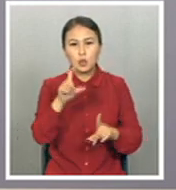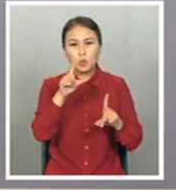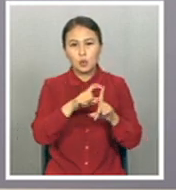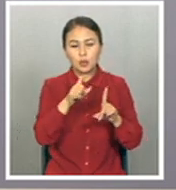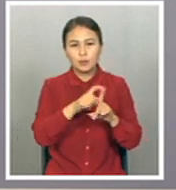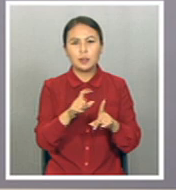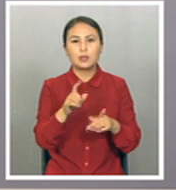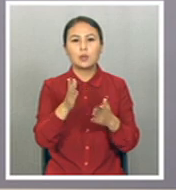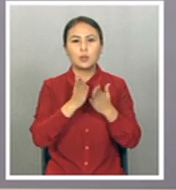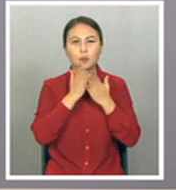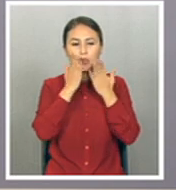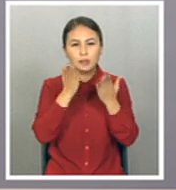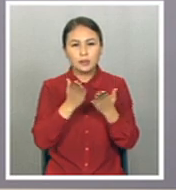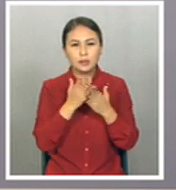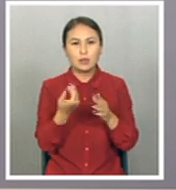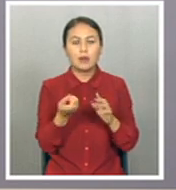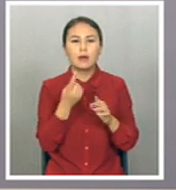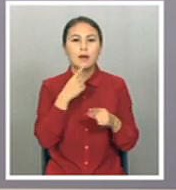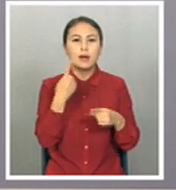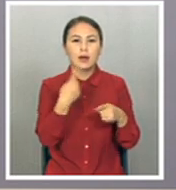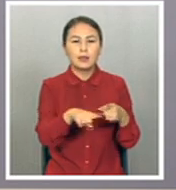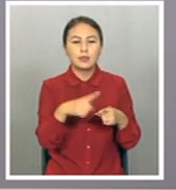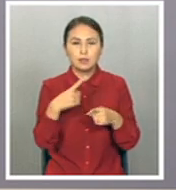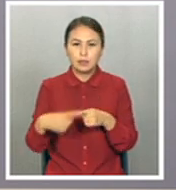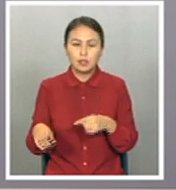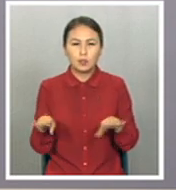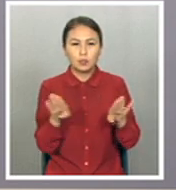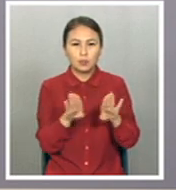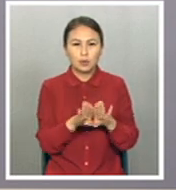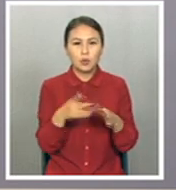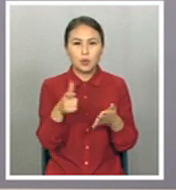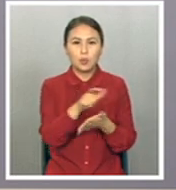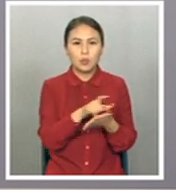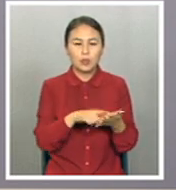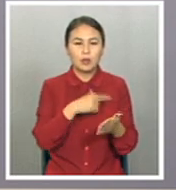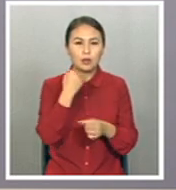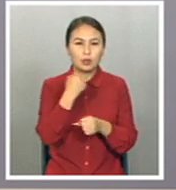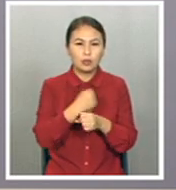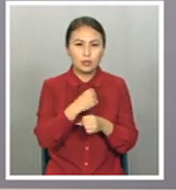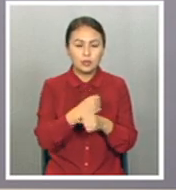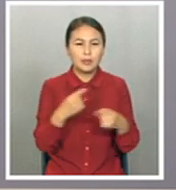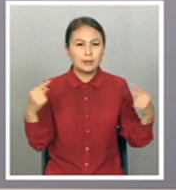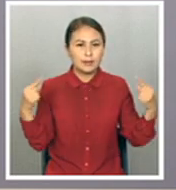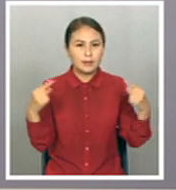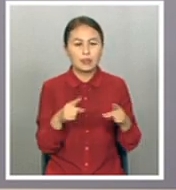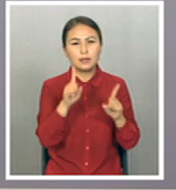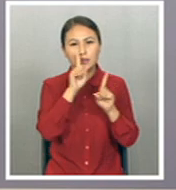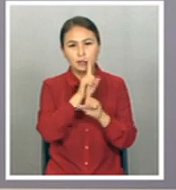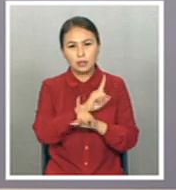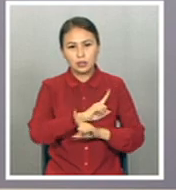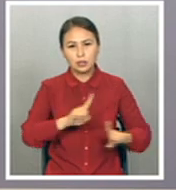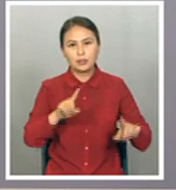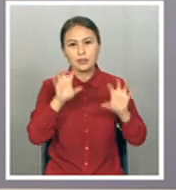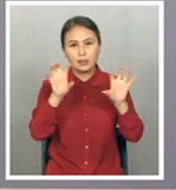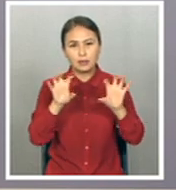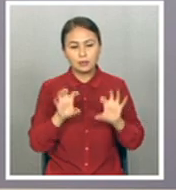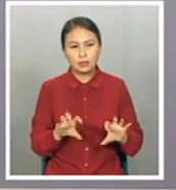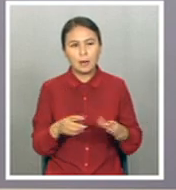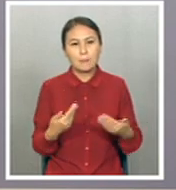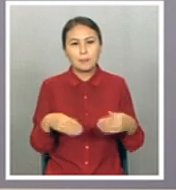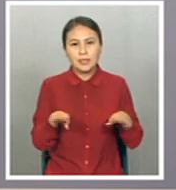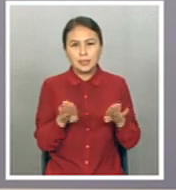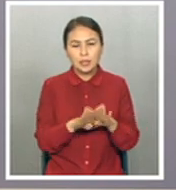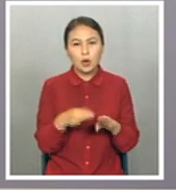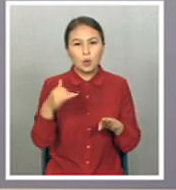өлеңді қасиетінен айырылады. Демек бұл өлең құрылысына тән ерекшелік заңдылық. Міне